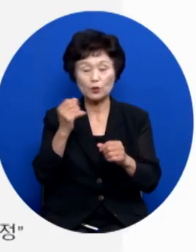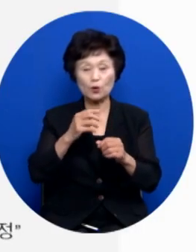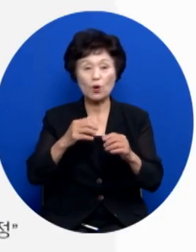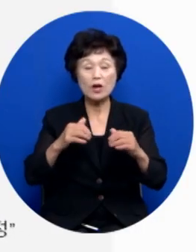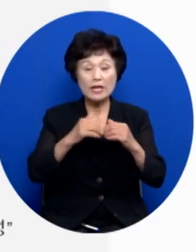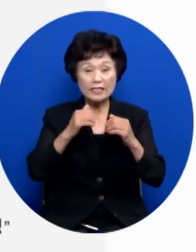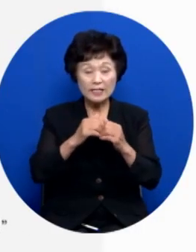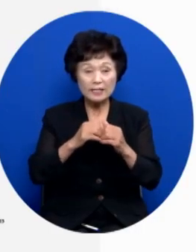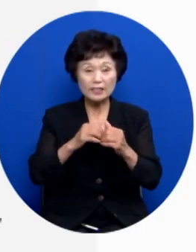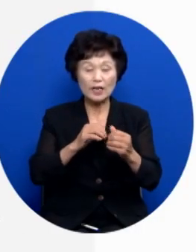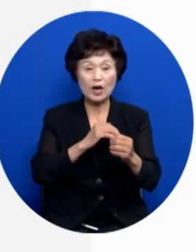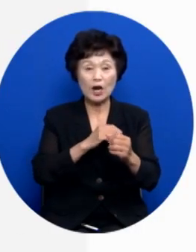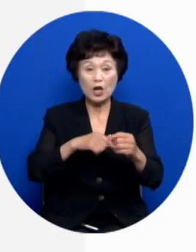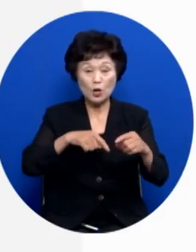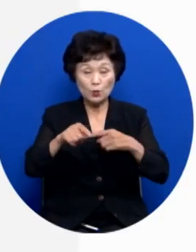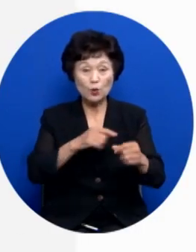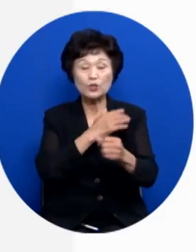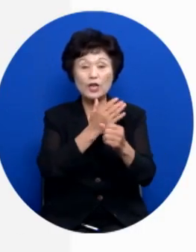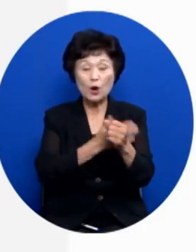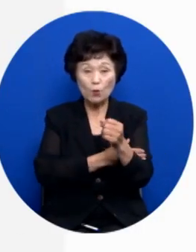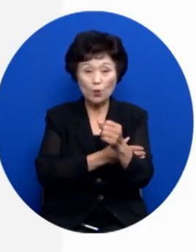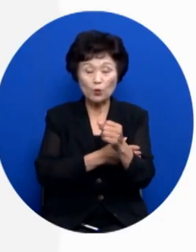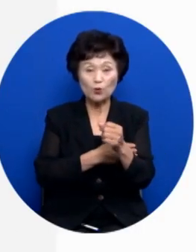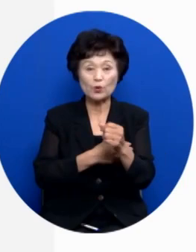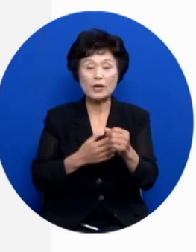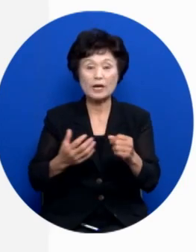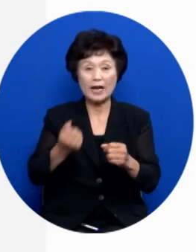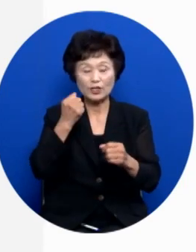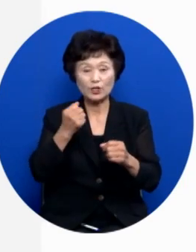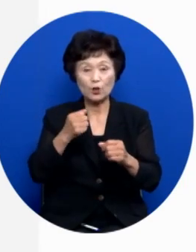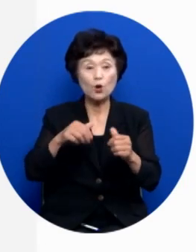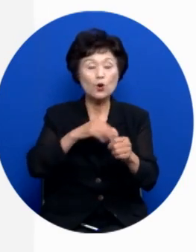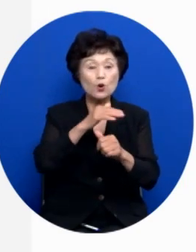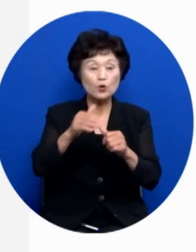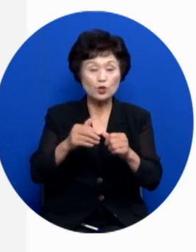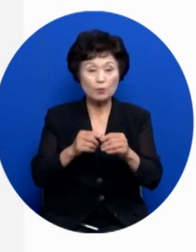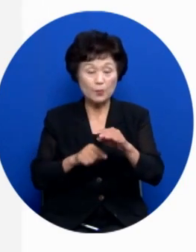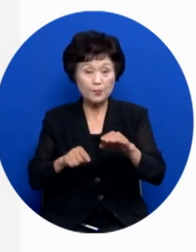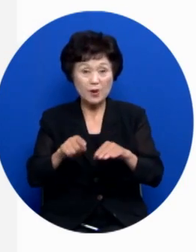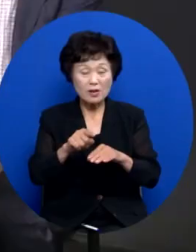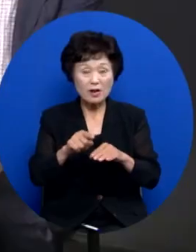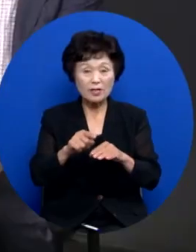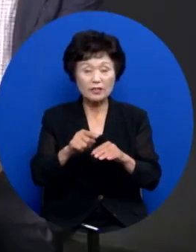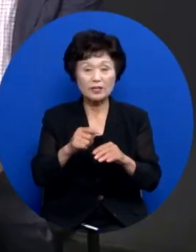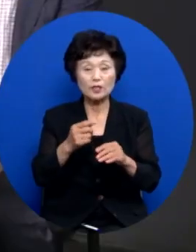국가 취약성을 극복하고 주변 정세를 주도하겠다는 의지를 보여야 한다고 강조했습니다